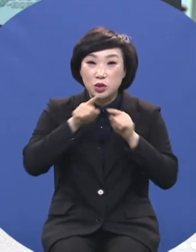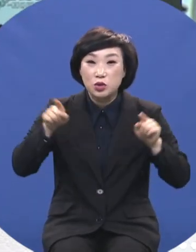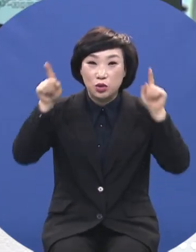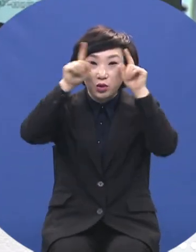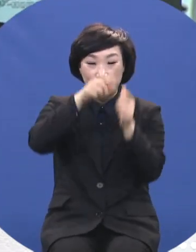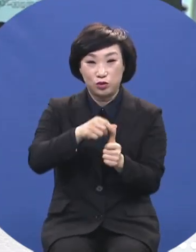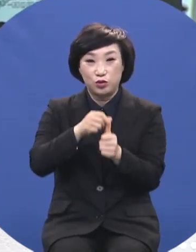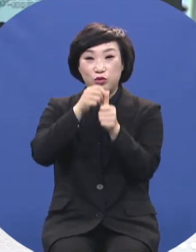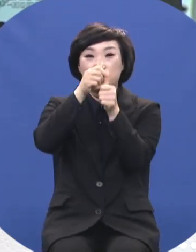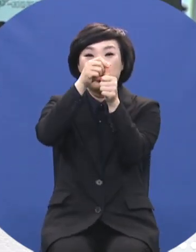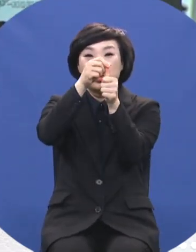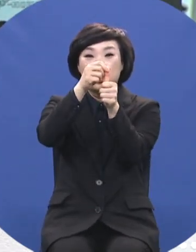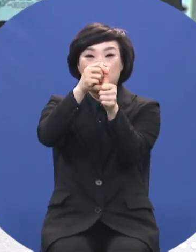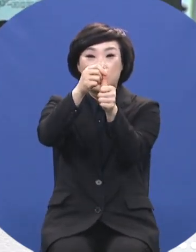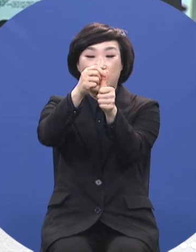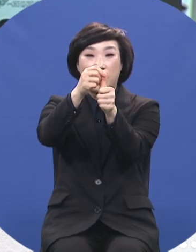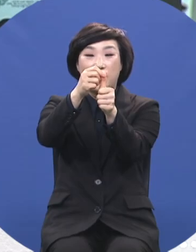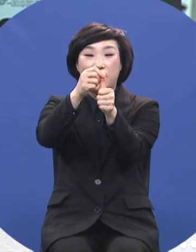지옥에서 구원한,